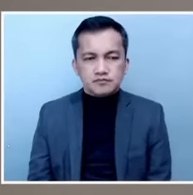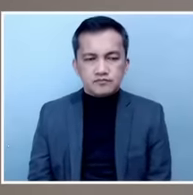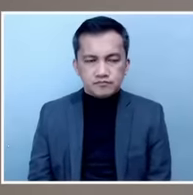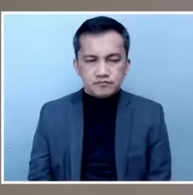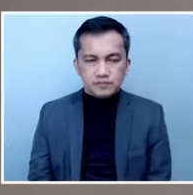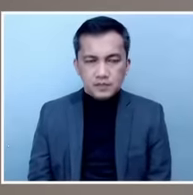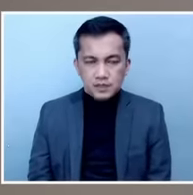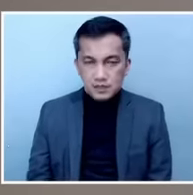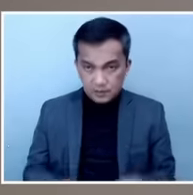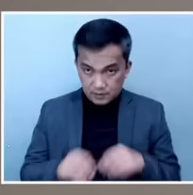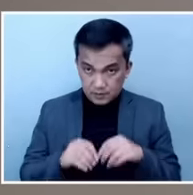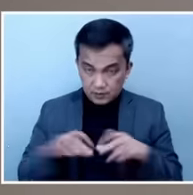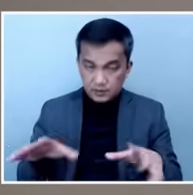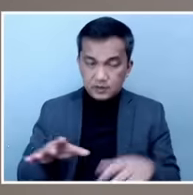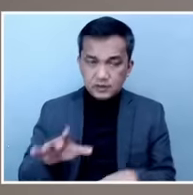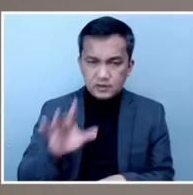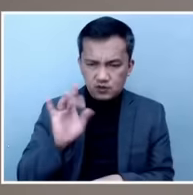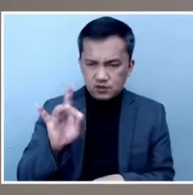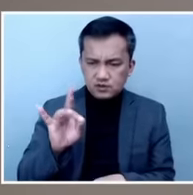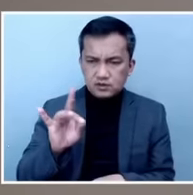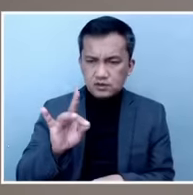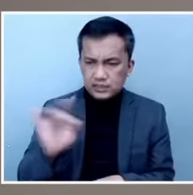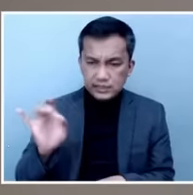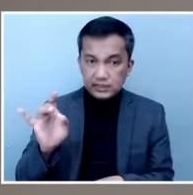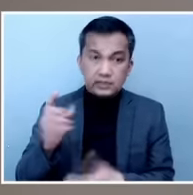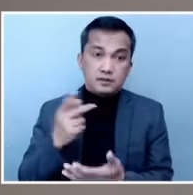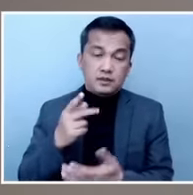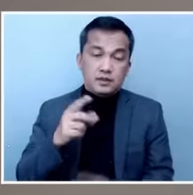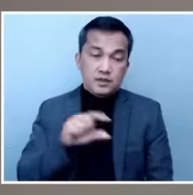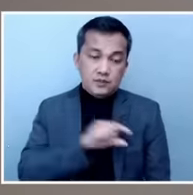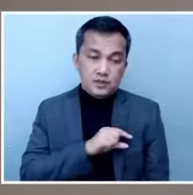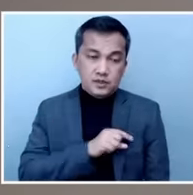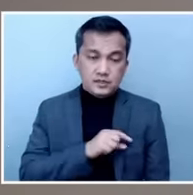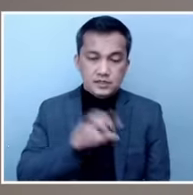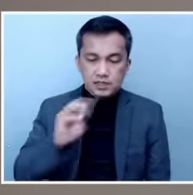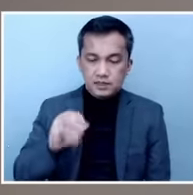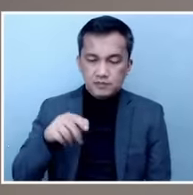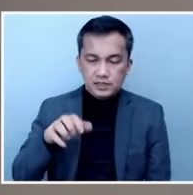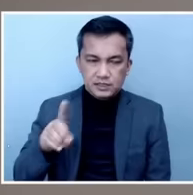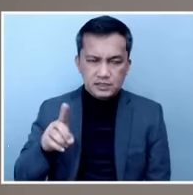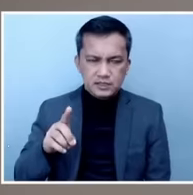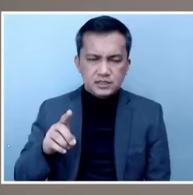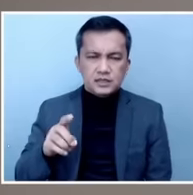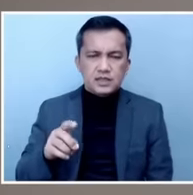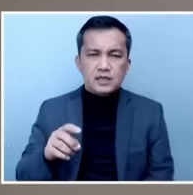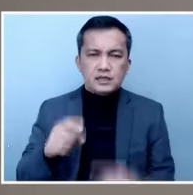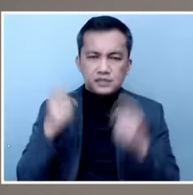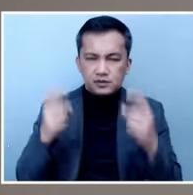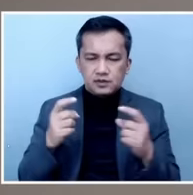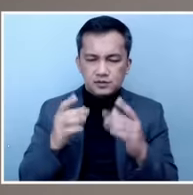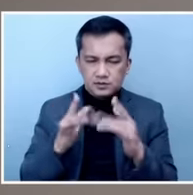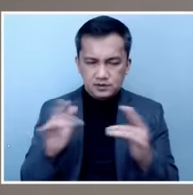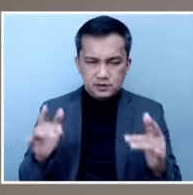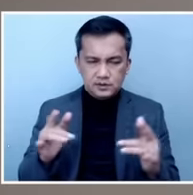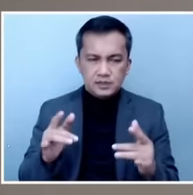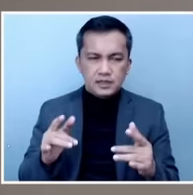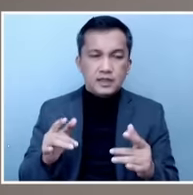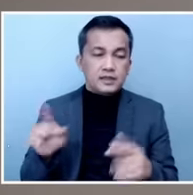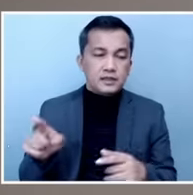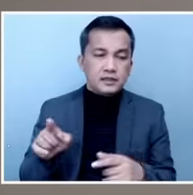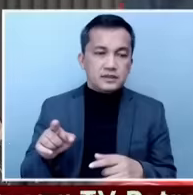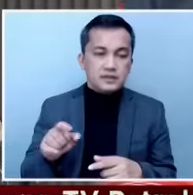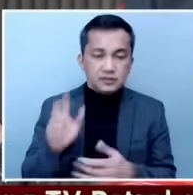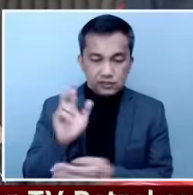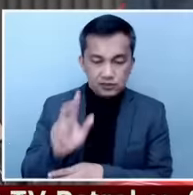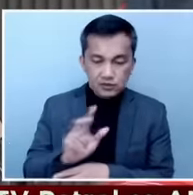Magpapakalat ng nasa 800 pulis ang Manila Police District para sa selebrasyon ng pista ng Santo Niño de Tondo. Ayon kay MPD